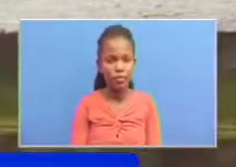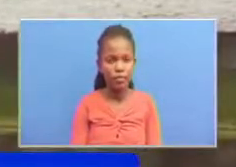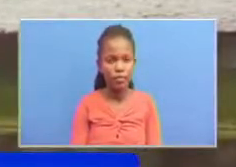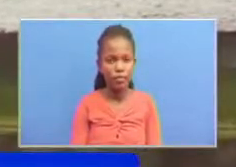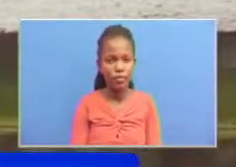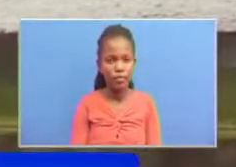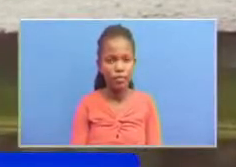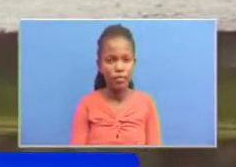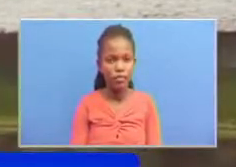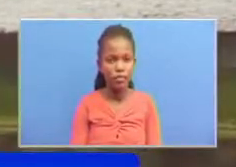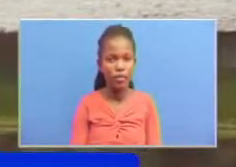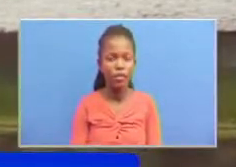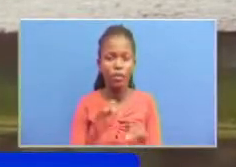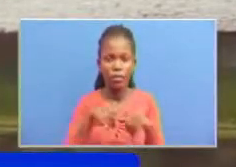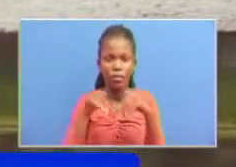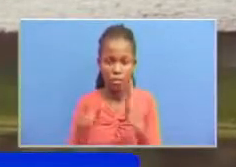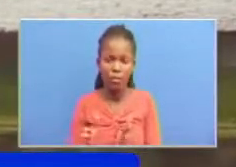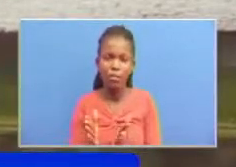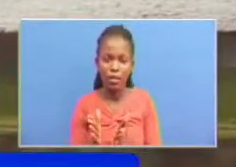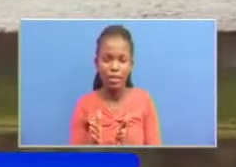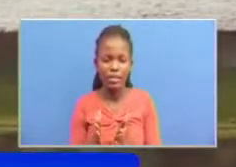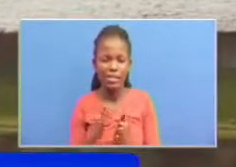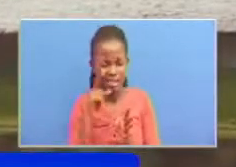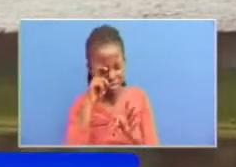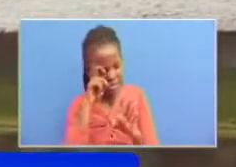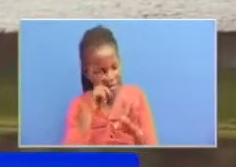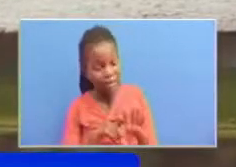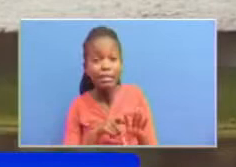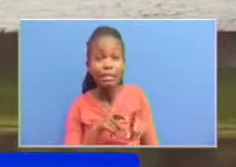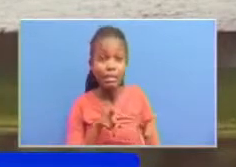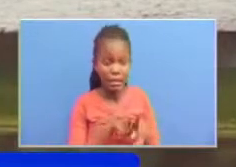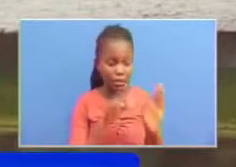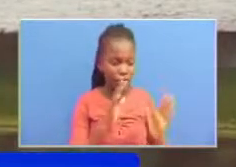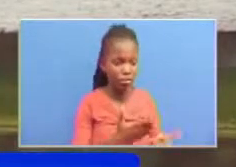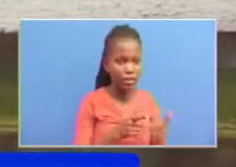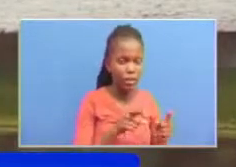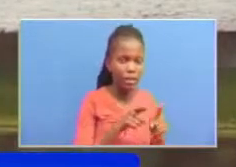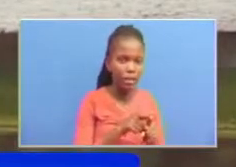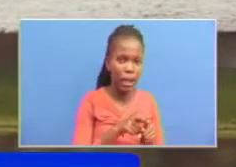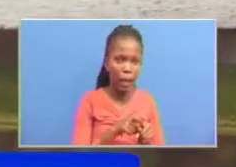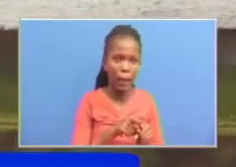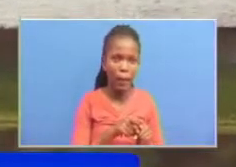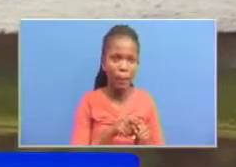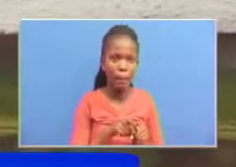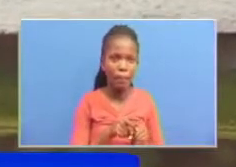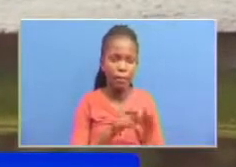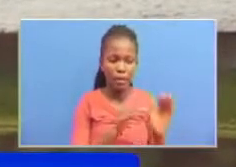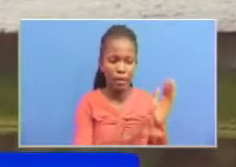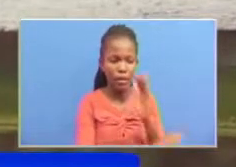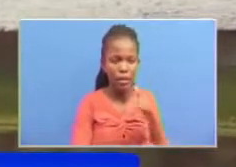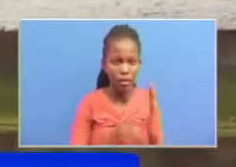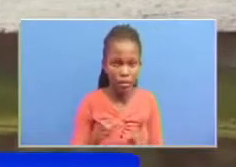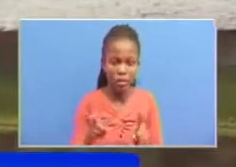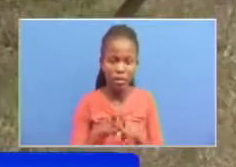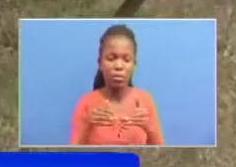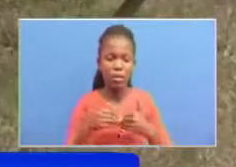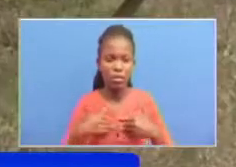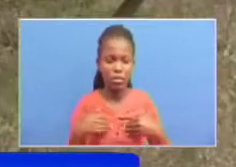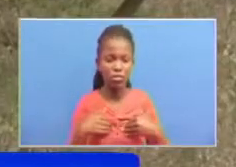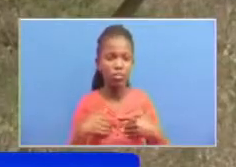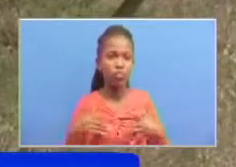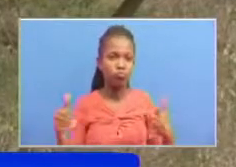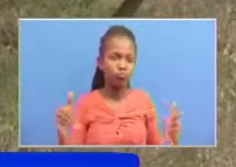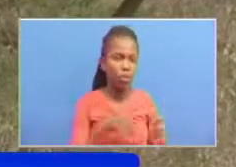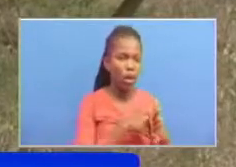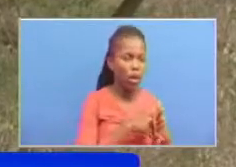kwitha aimiyama umangao ni nzuki kavindani kalame utuwa na wengi miyato yao iva miyawa ni ngeina na musia kitheka ni tande. Aimiyane menda kwa ambigo